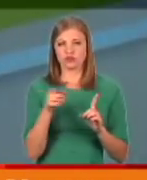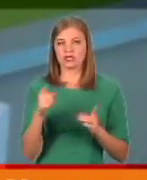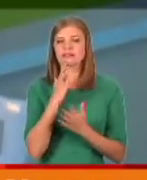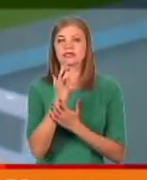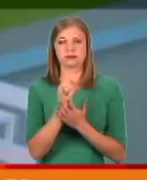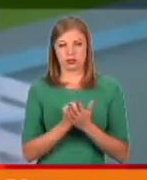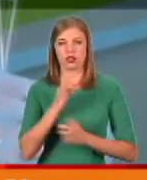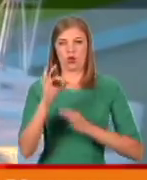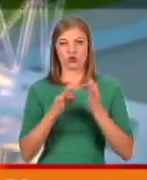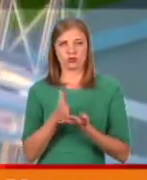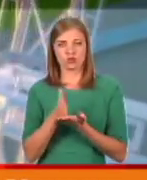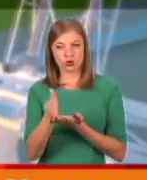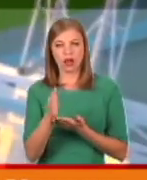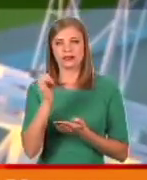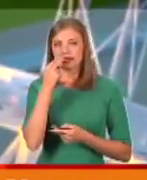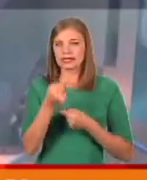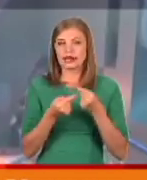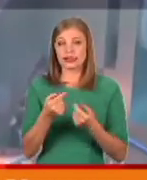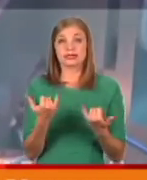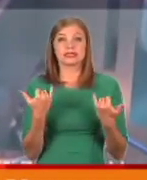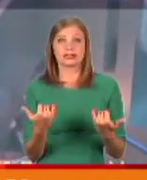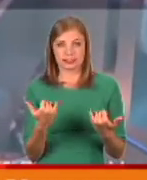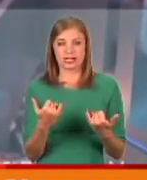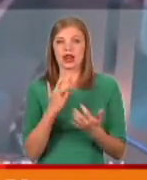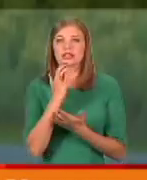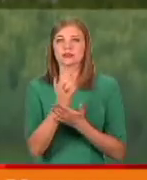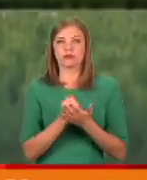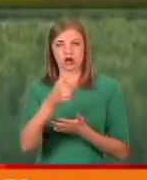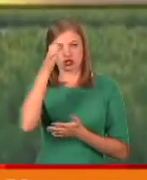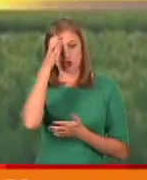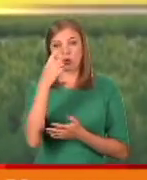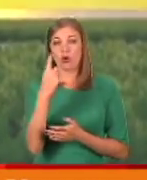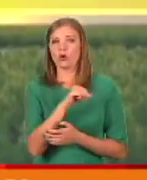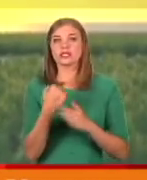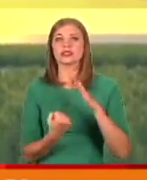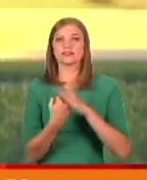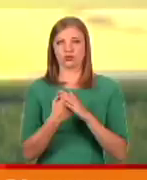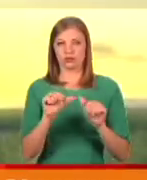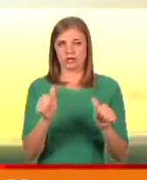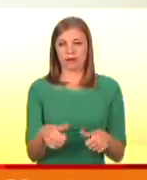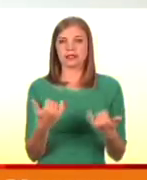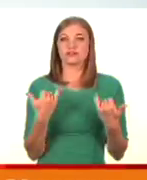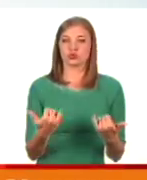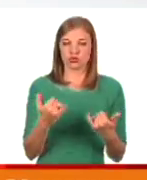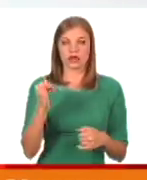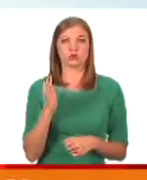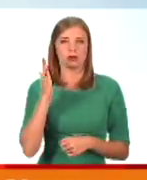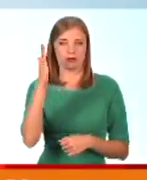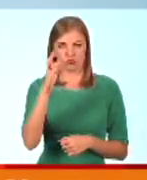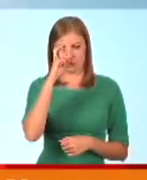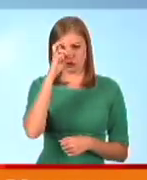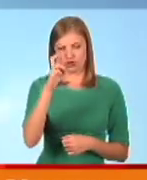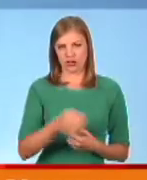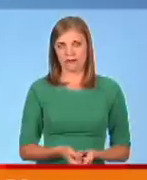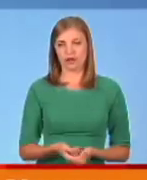зберегла космічну галузь та традиції. Нині збережена наука – один із фундаментів сучасної та майбутньої